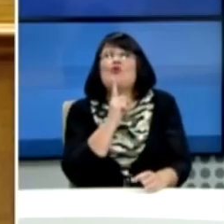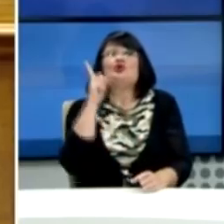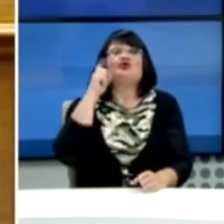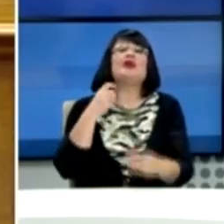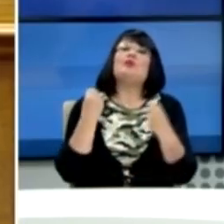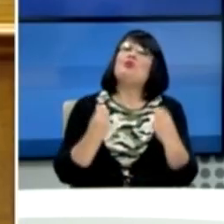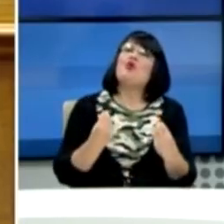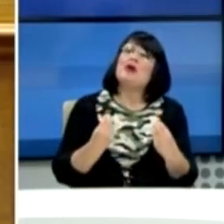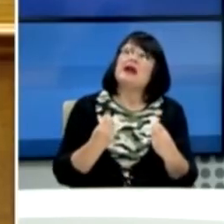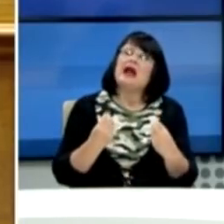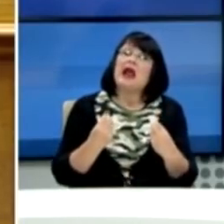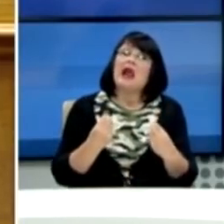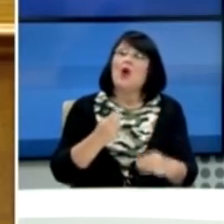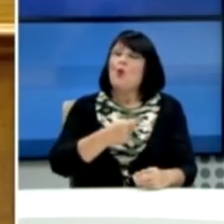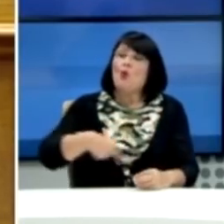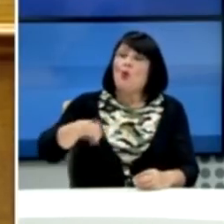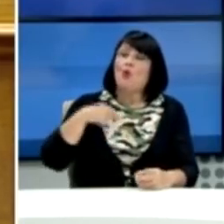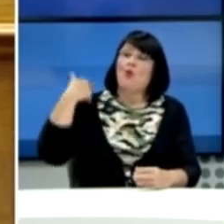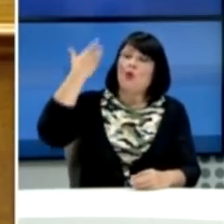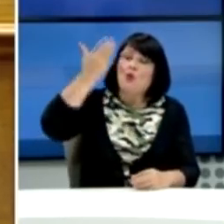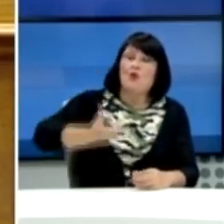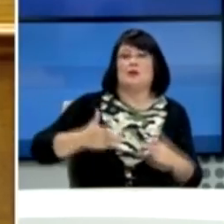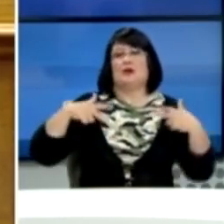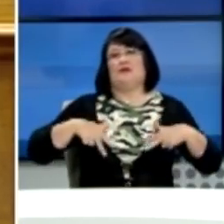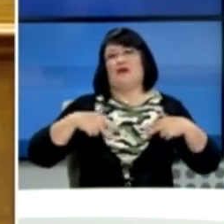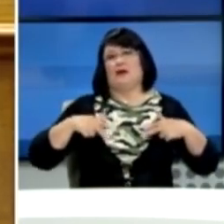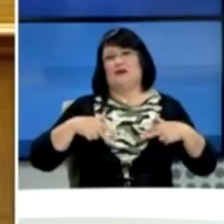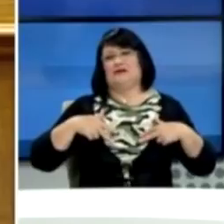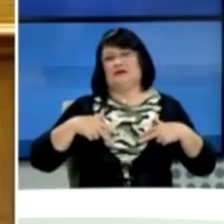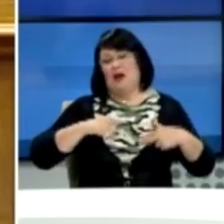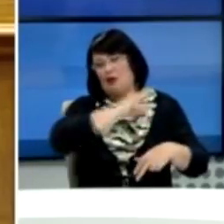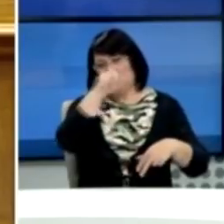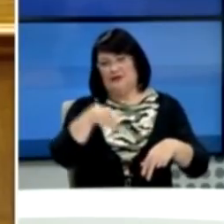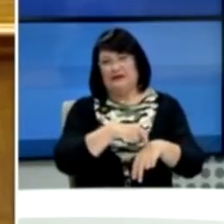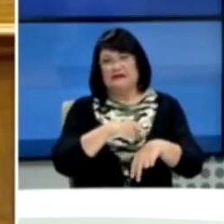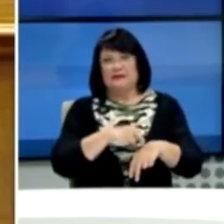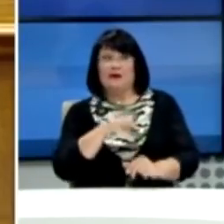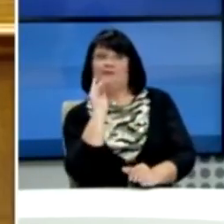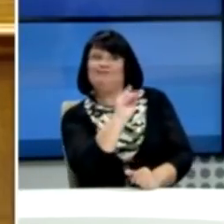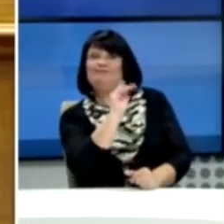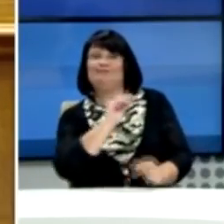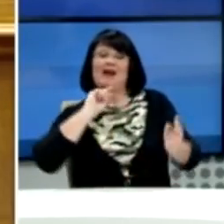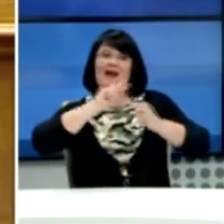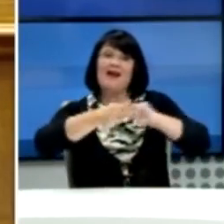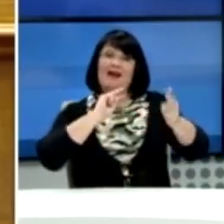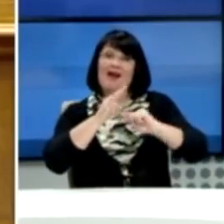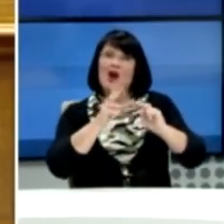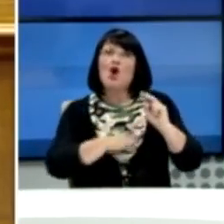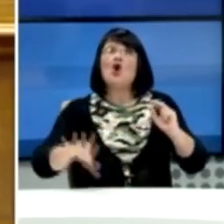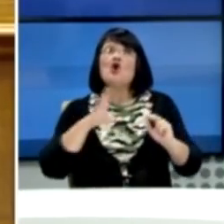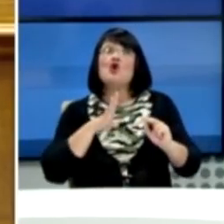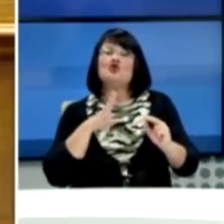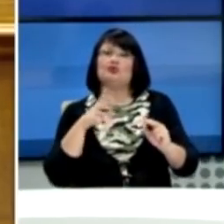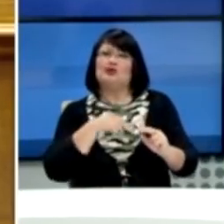πολύ καλά όλες οι μέχρι σήμερα κυβερνήσεις που όταν καλούνται να απαντήσουν στα δίκαια αιτήματα του κόσμου